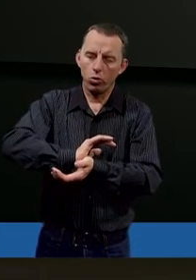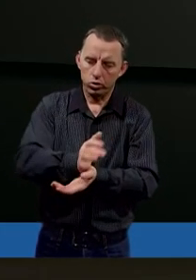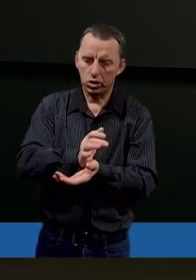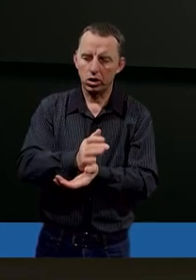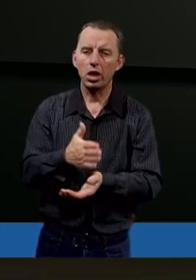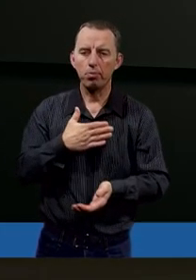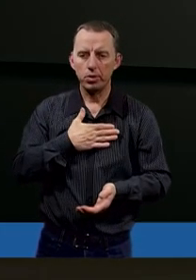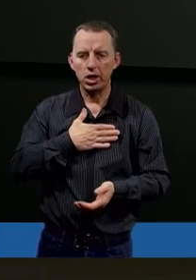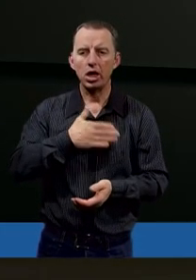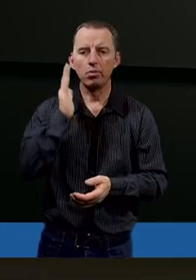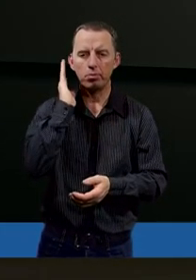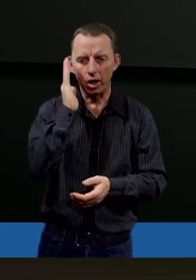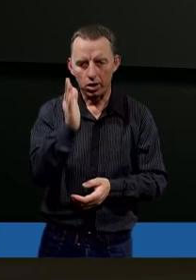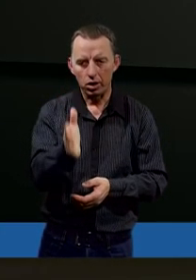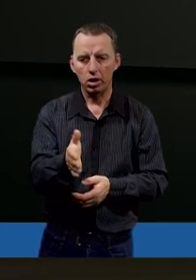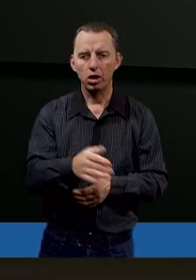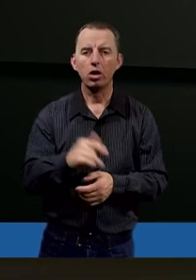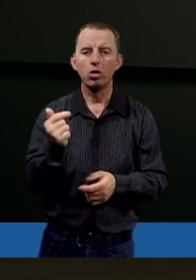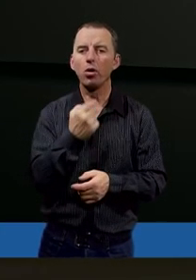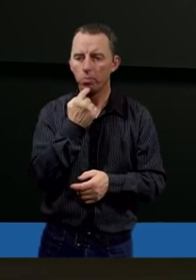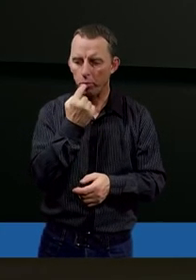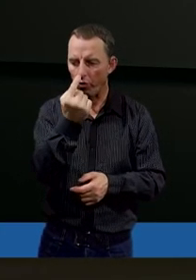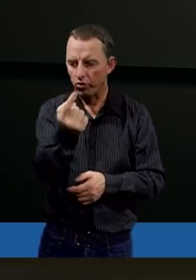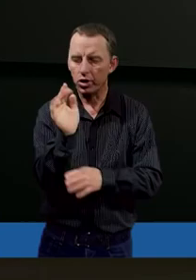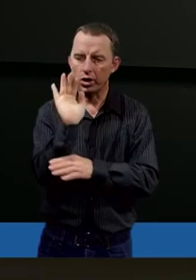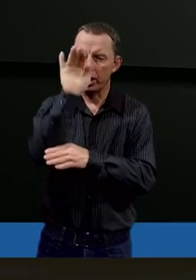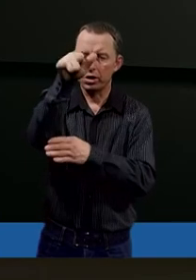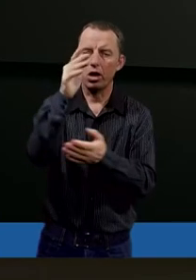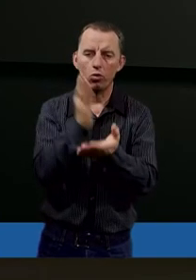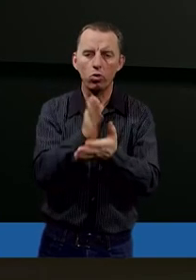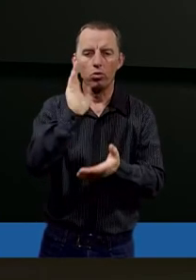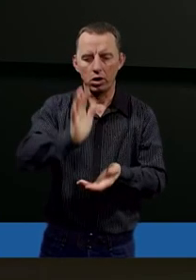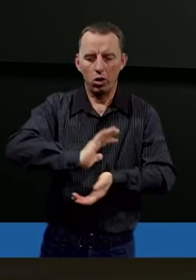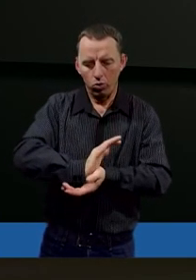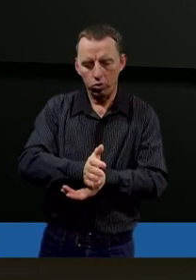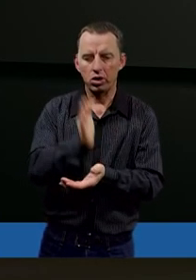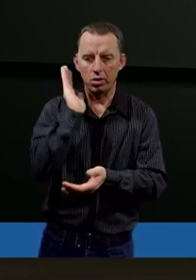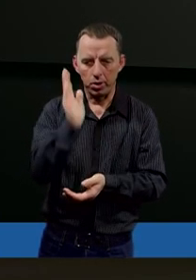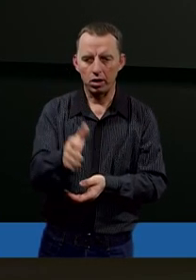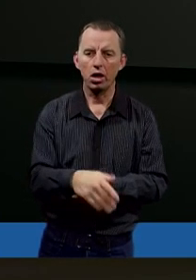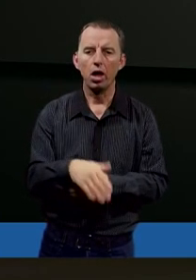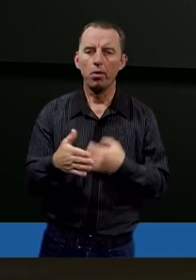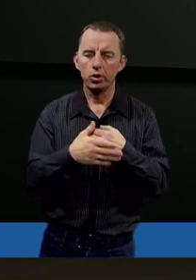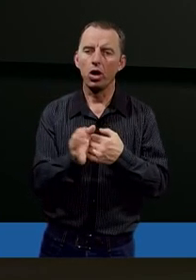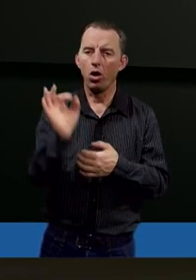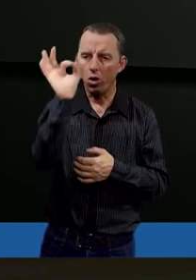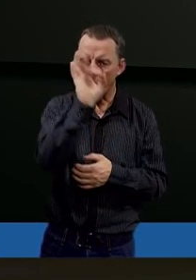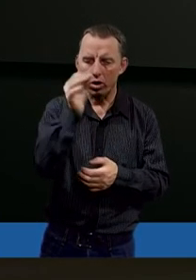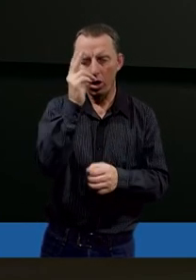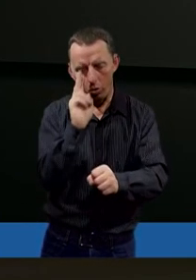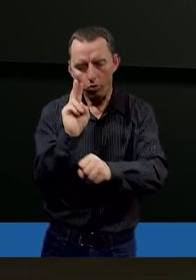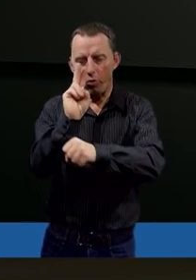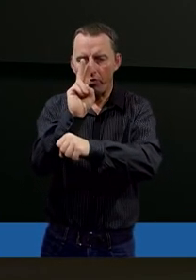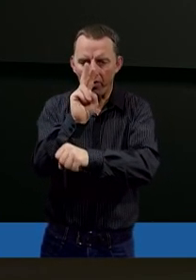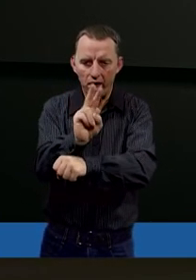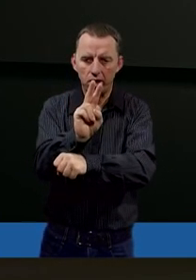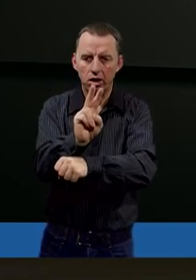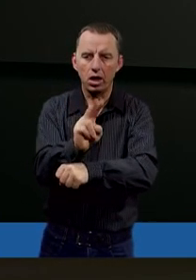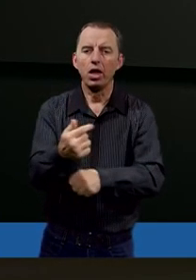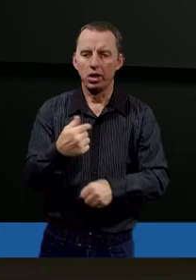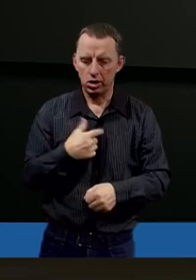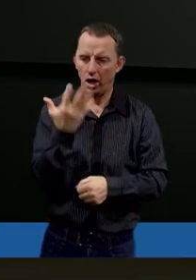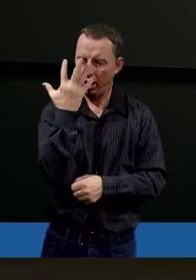będziecie. No przepowiedział to, ucisk mieć będziecie. No ale przy okazji mówi, ale ufajcie, bo